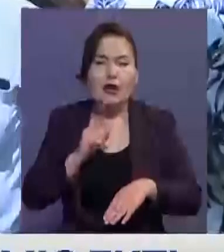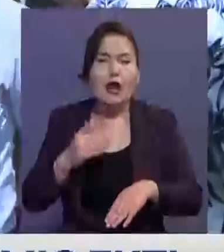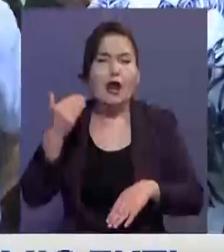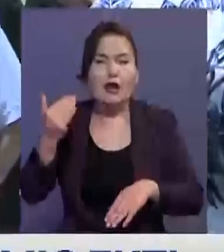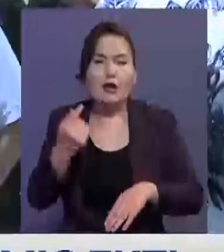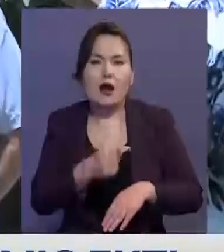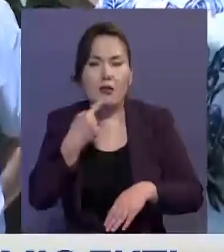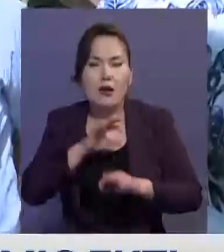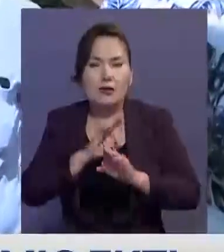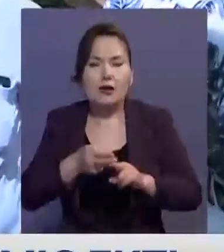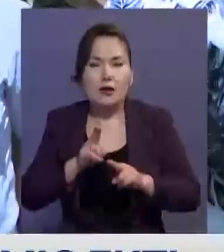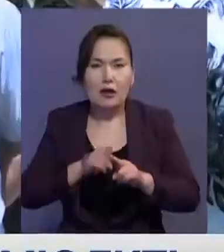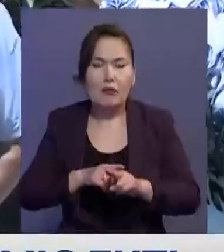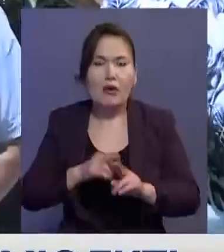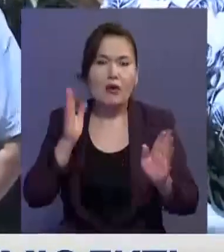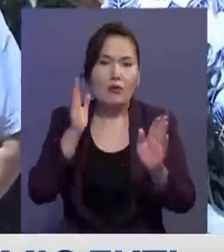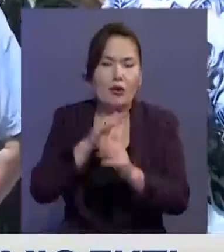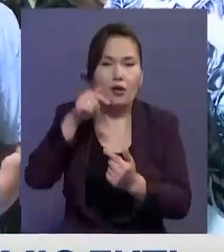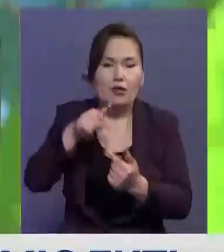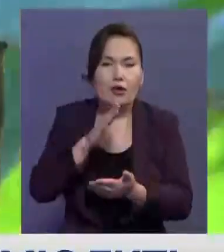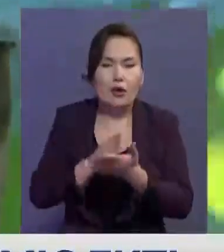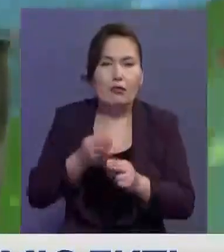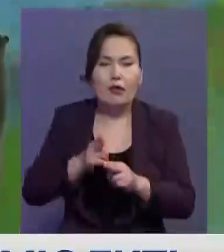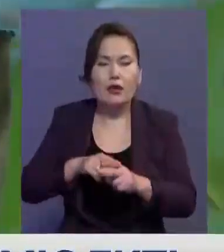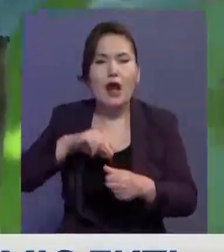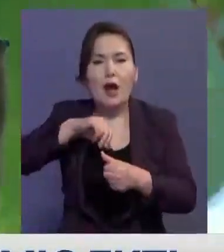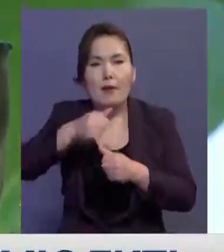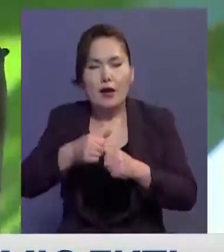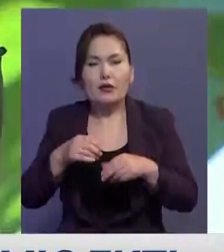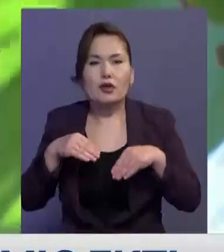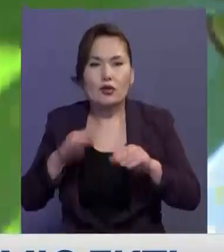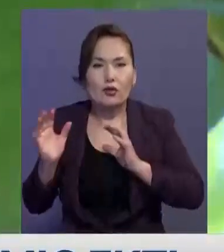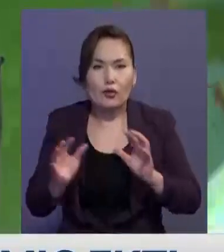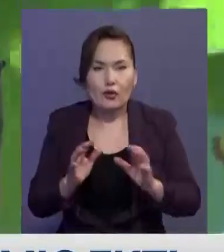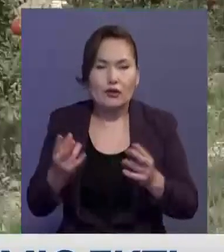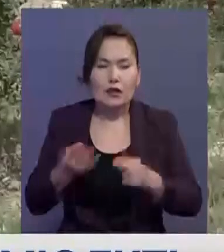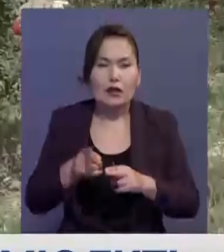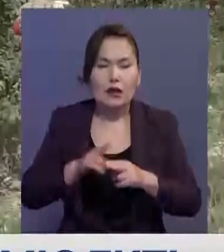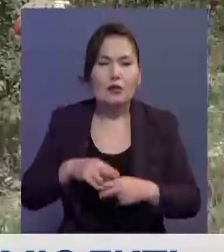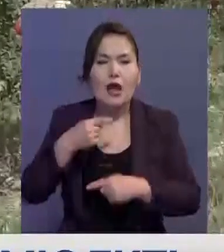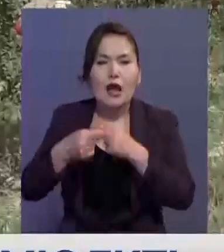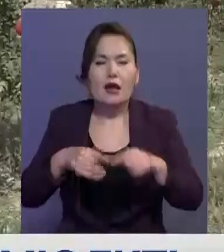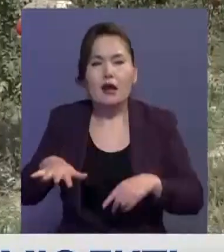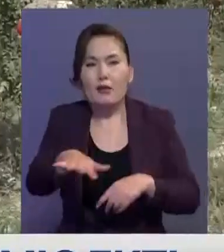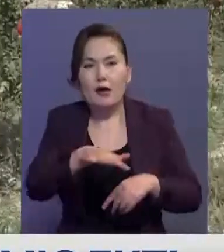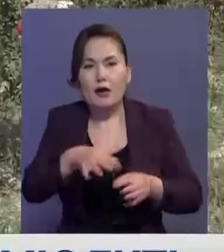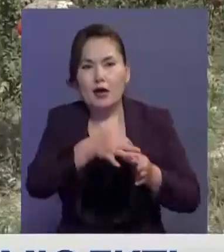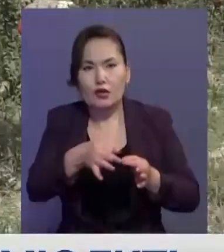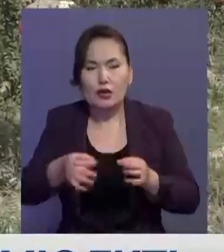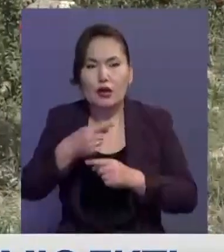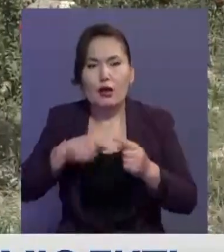мамандардың айтуынша табиғи орта сәйкес келмейді. Сондықтан бананды жақсы күтіп баптау керек. Бұдан бөлек Келес ауданының кәсіпкерлері